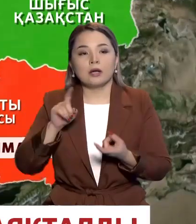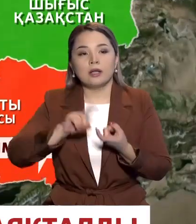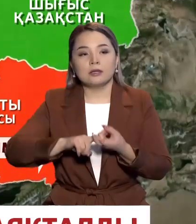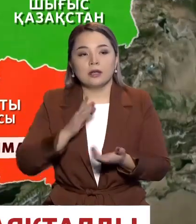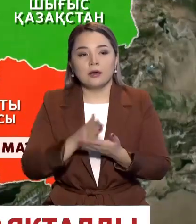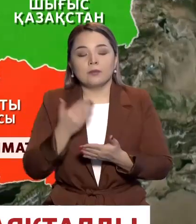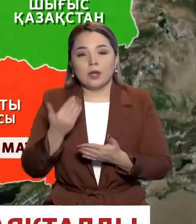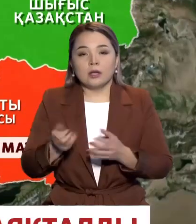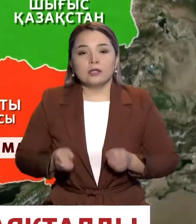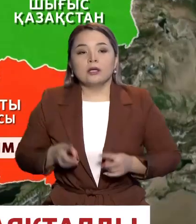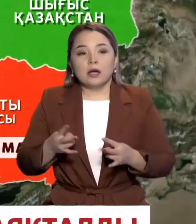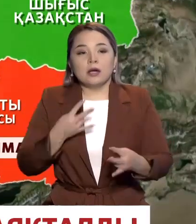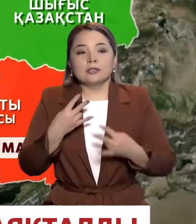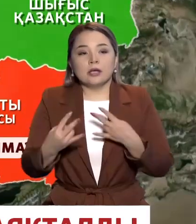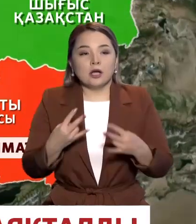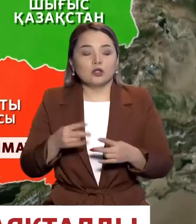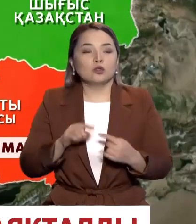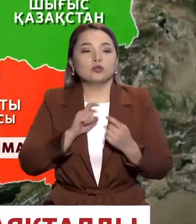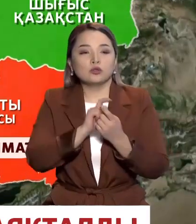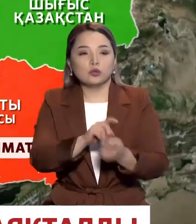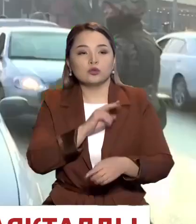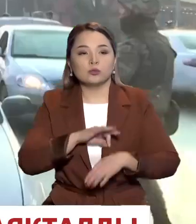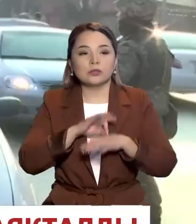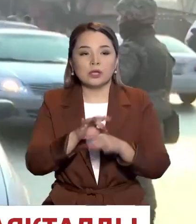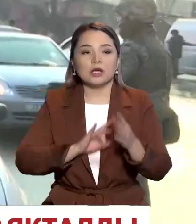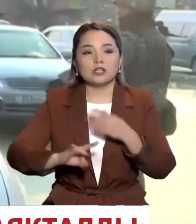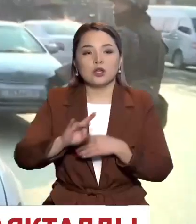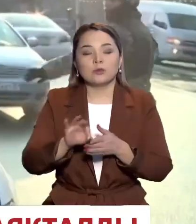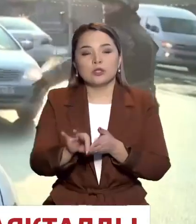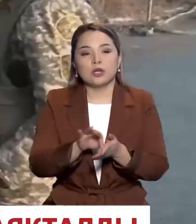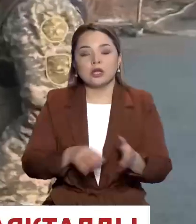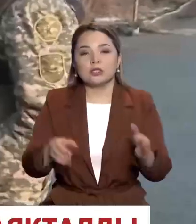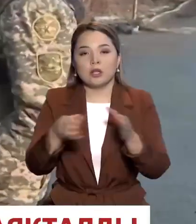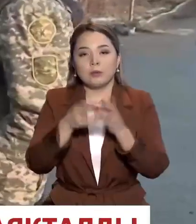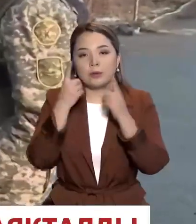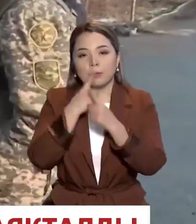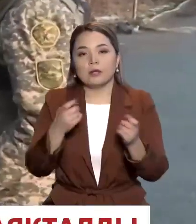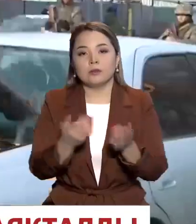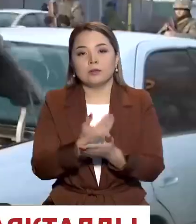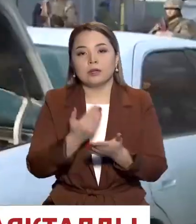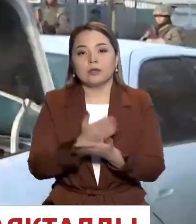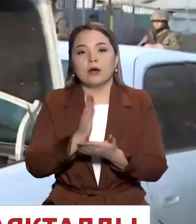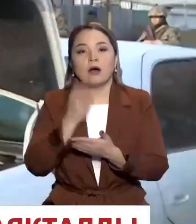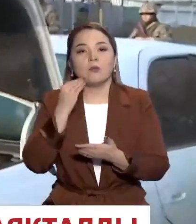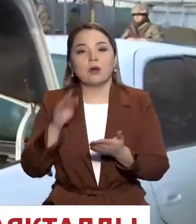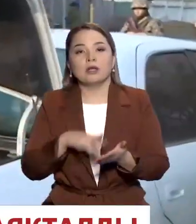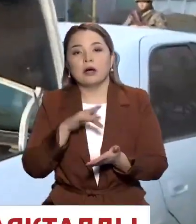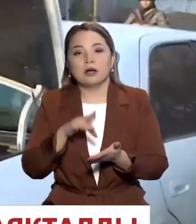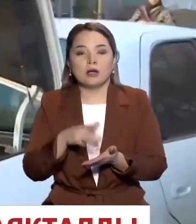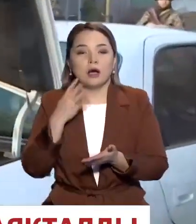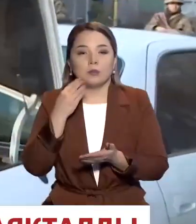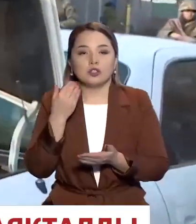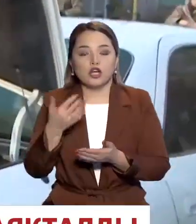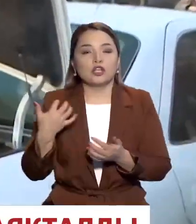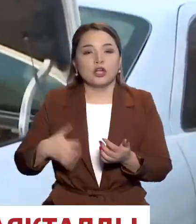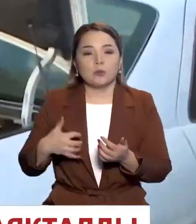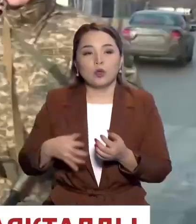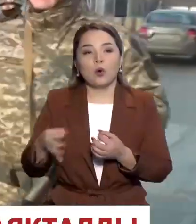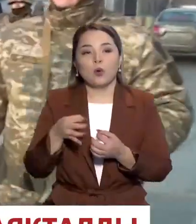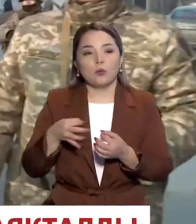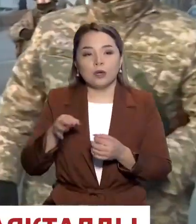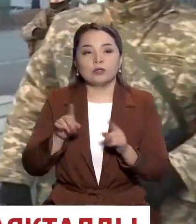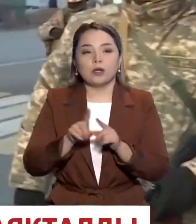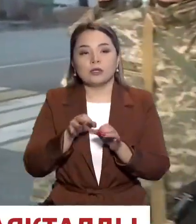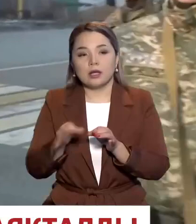байланысты. Терроризмге қарсы күрес жөніндегі республикалық жедел штаб осылай мәлімдеді. Ал Алматы қаласы, Алматы және Жамбыл